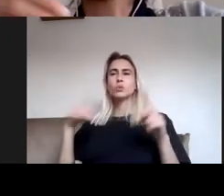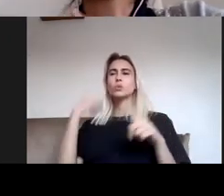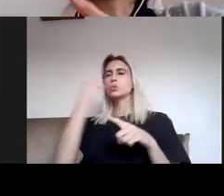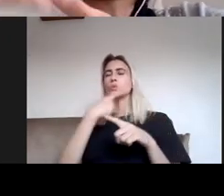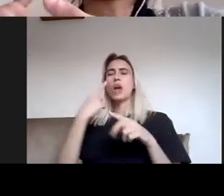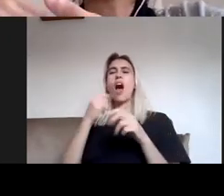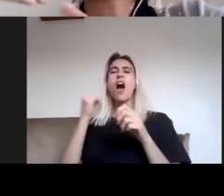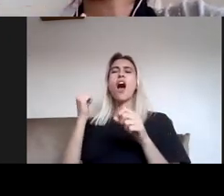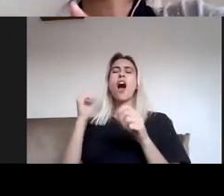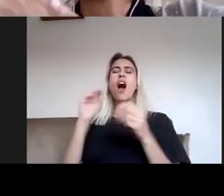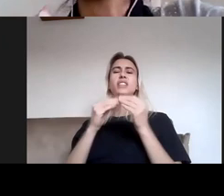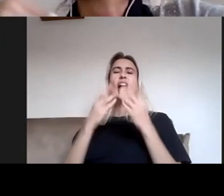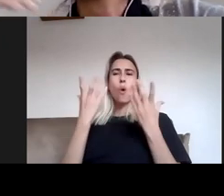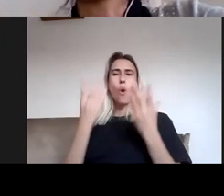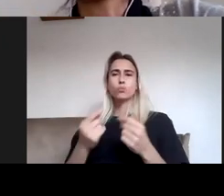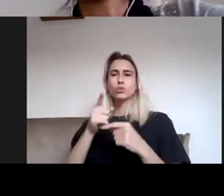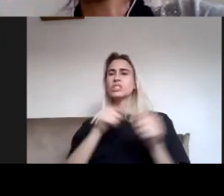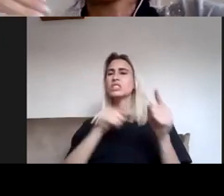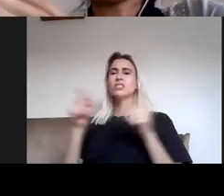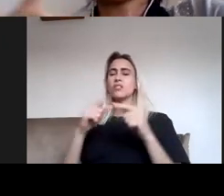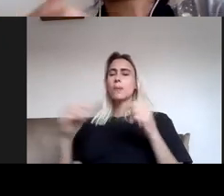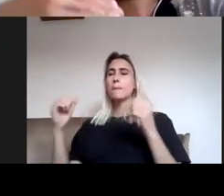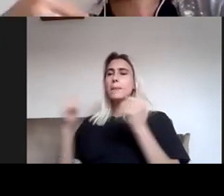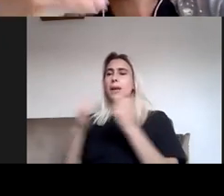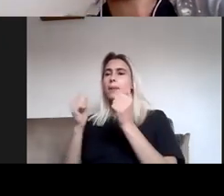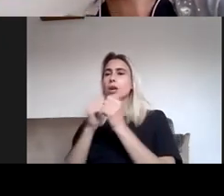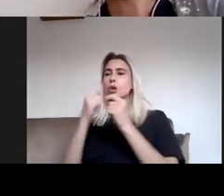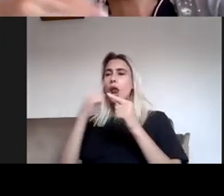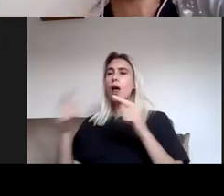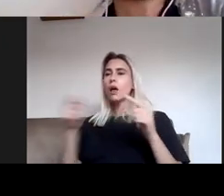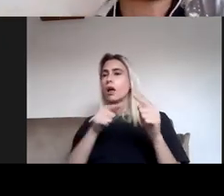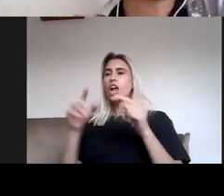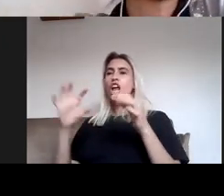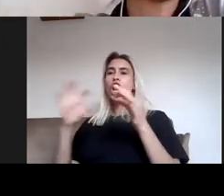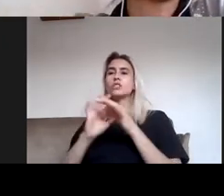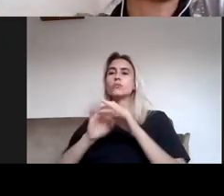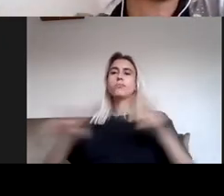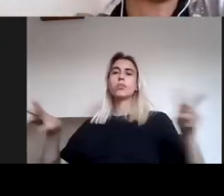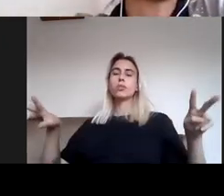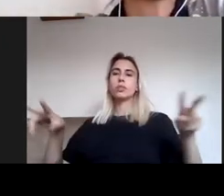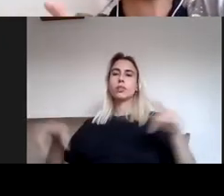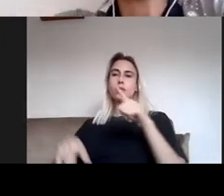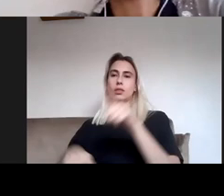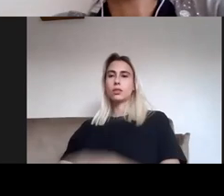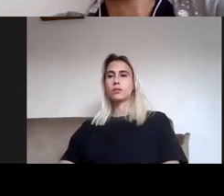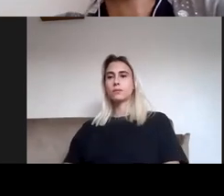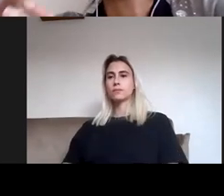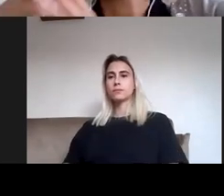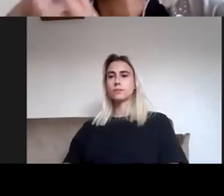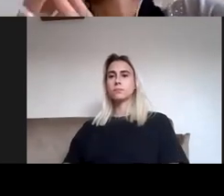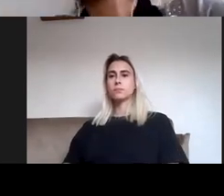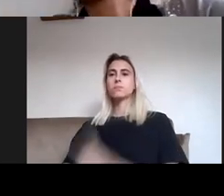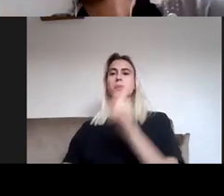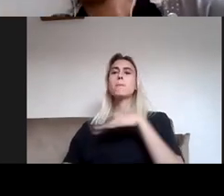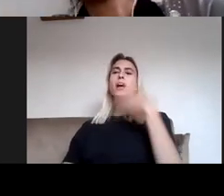hasarlanmış, birbirleriyle olan ilişkisi tamamen kesilmiş. Yani çünkü kişinin kullanımına uygun olmayan bir hissedilebilir yüzey. Yine başka bir fotoğraf. Bakın bu